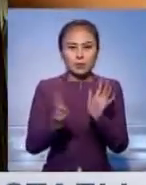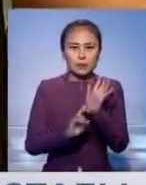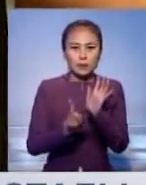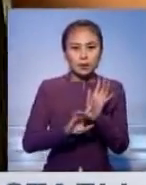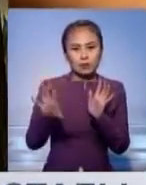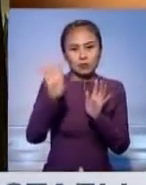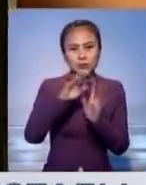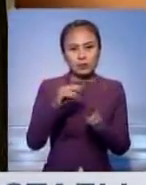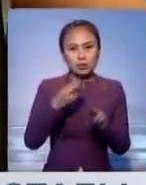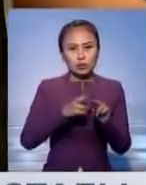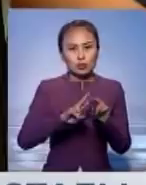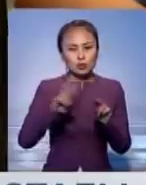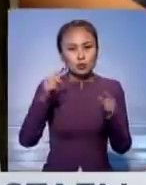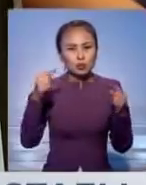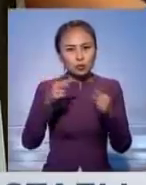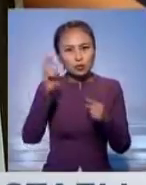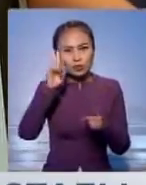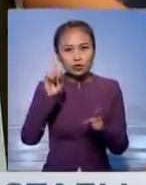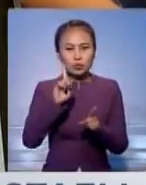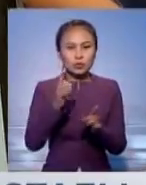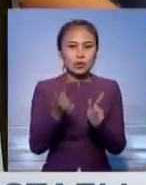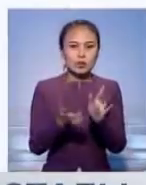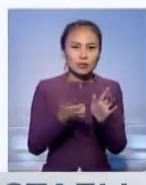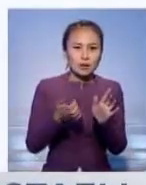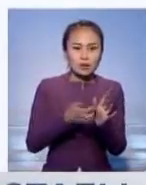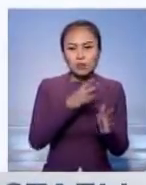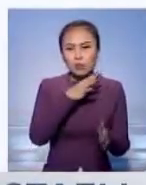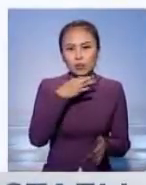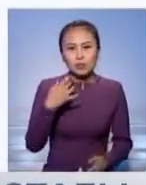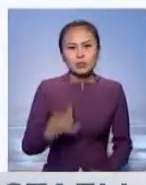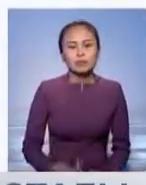де жатсынған жоқ. Артықшылықтары көп деген пікірде.